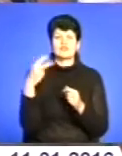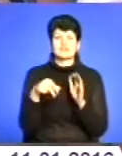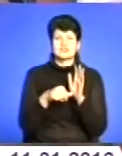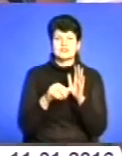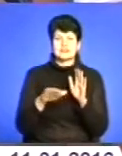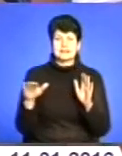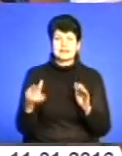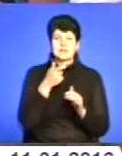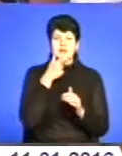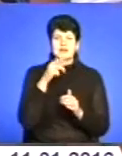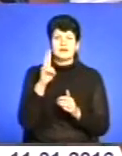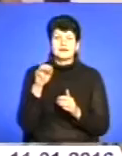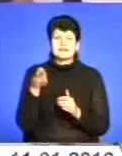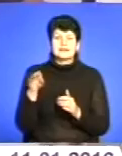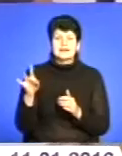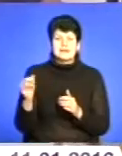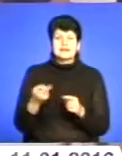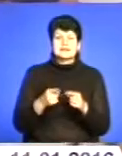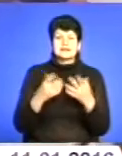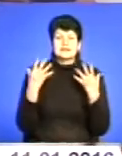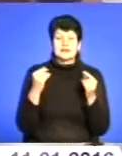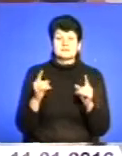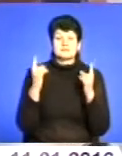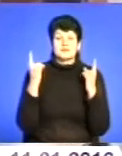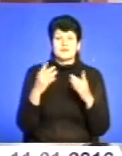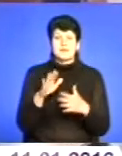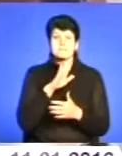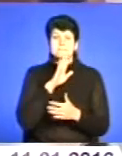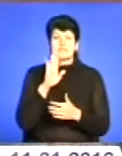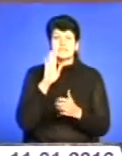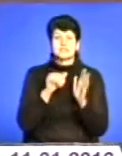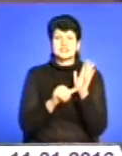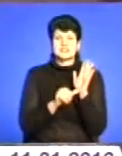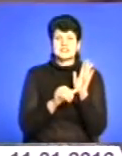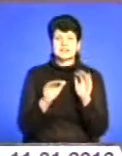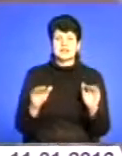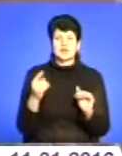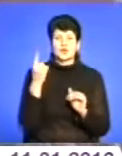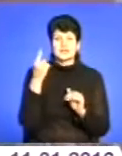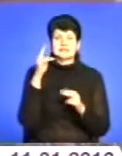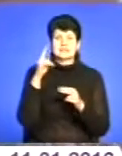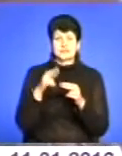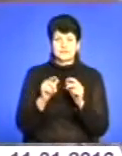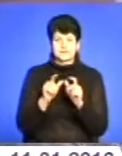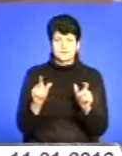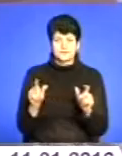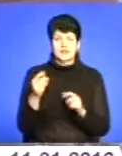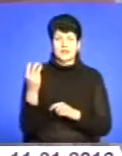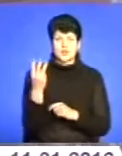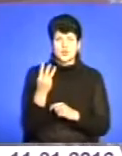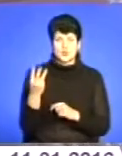Для пані Катерини нинішній день знаменний, адже вона мати шістьох дітей. Вже один закінчив, а